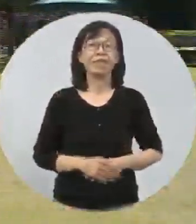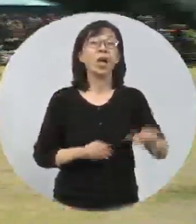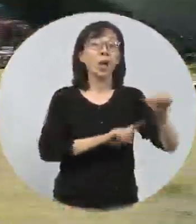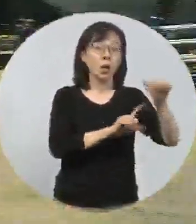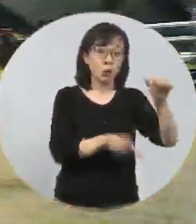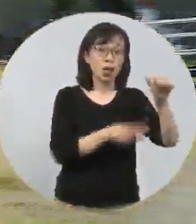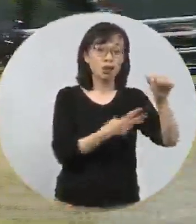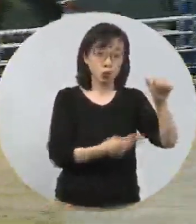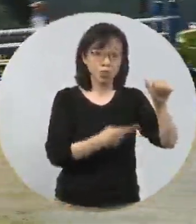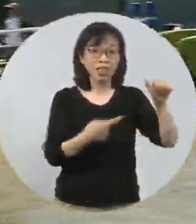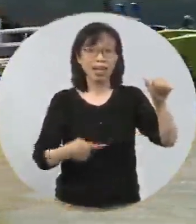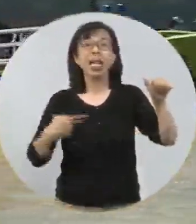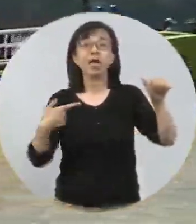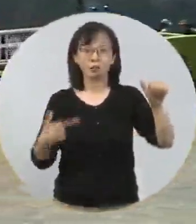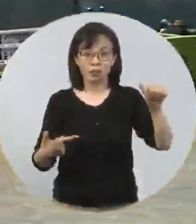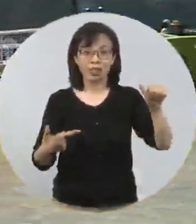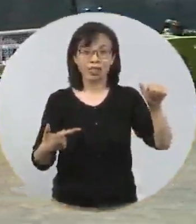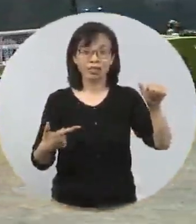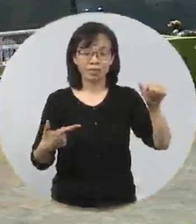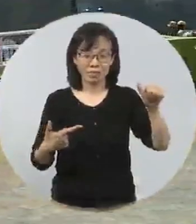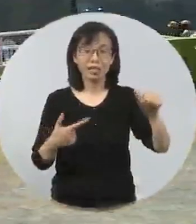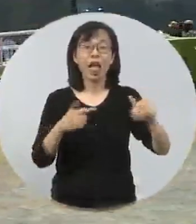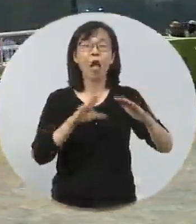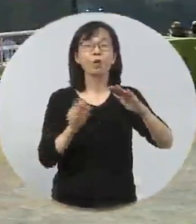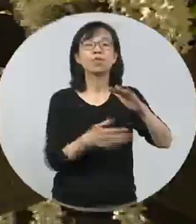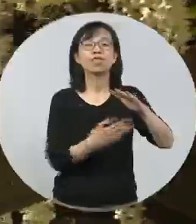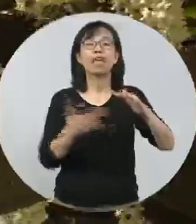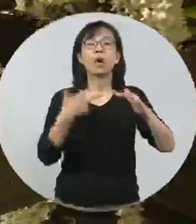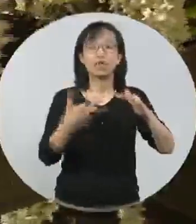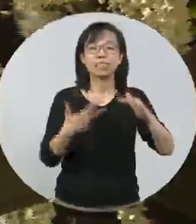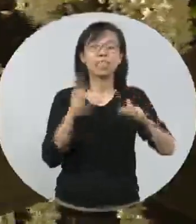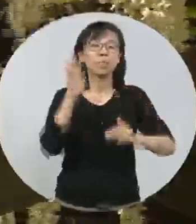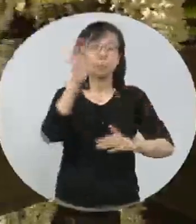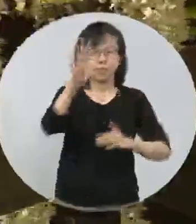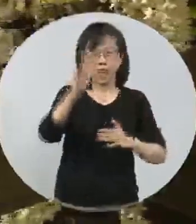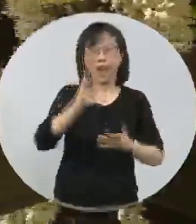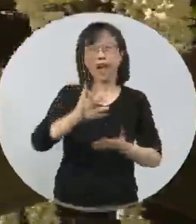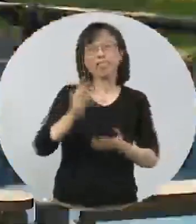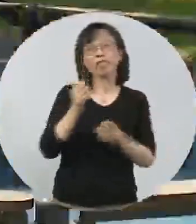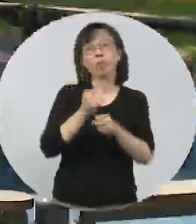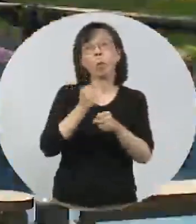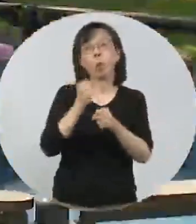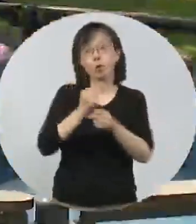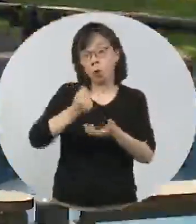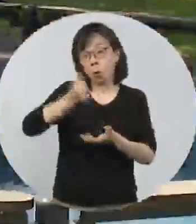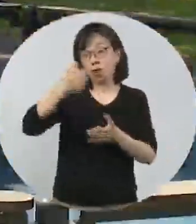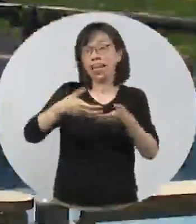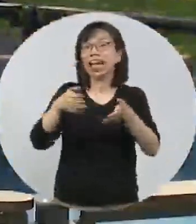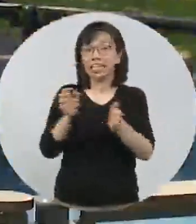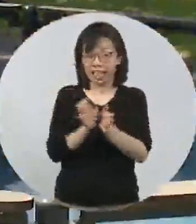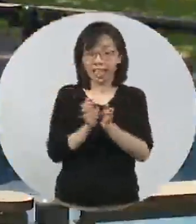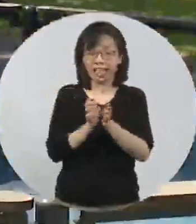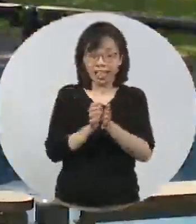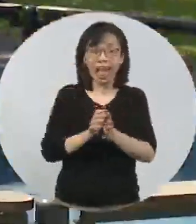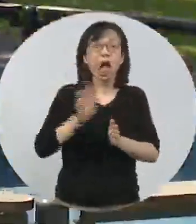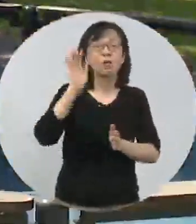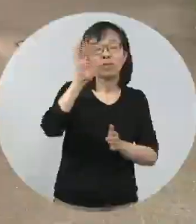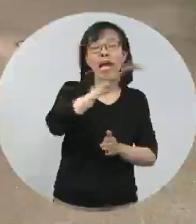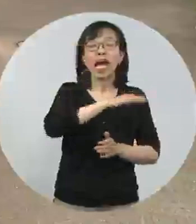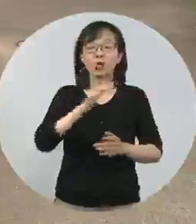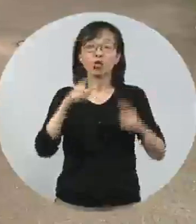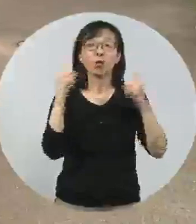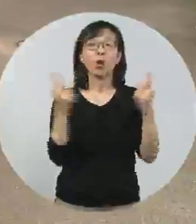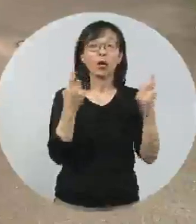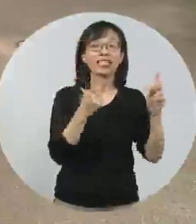5月3日から6日まで、藤沢市未来創造財団主催の未来子どもフェスタ2023